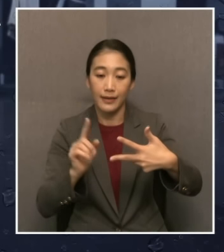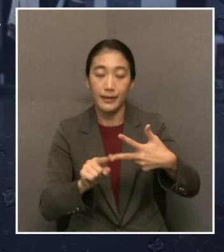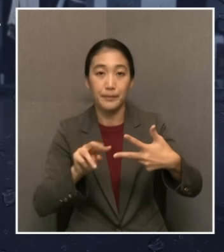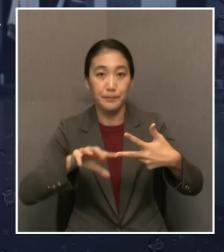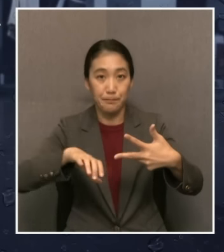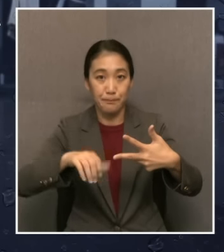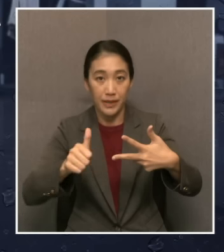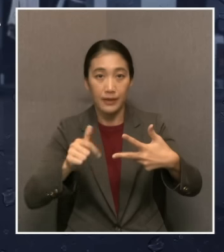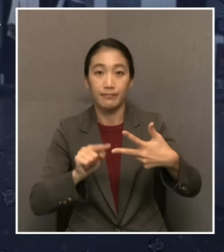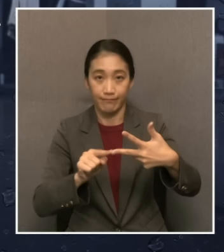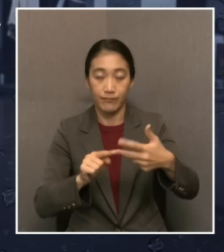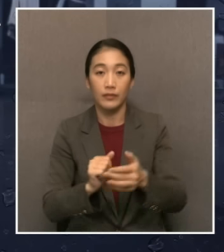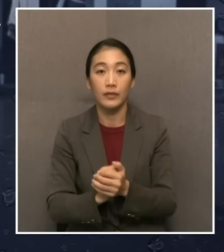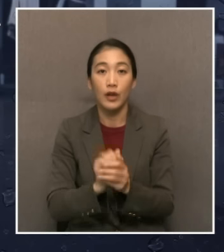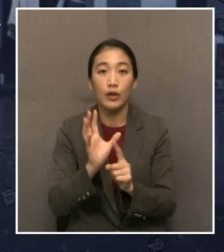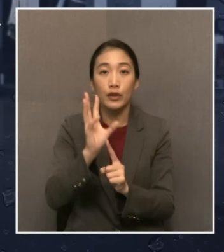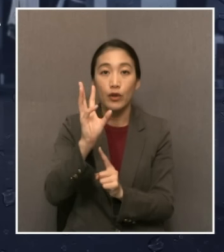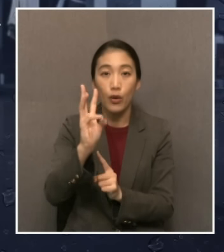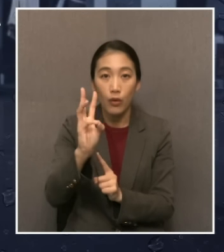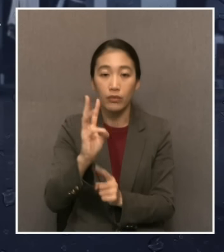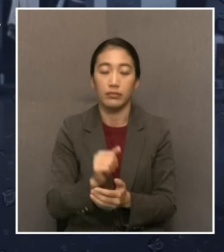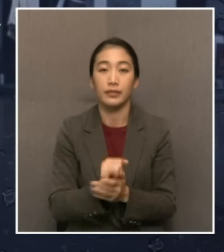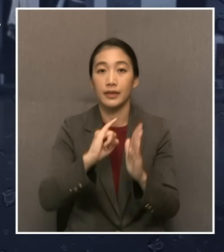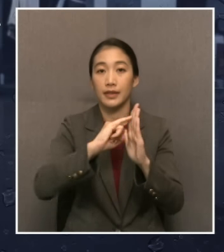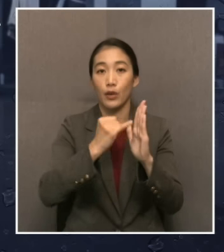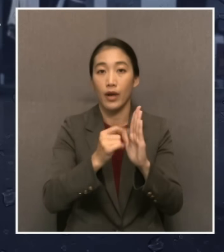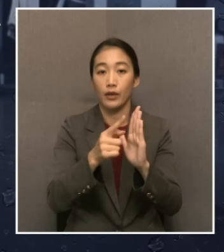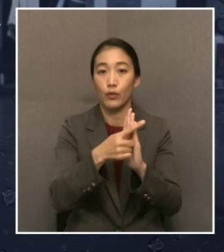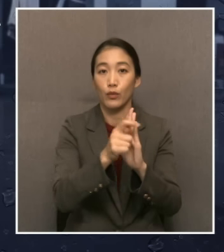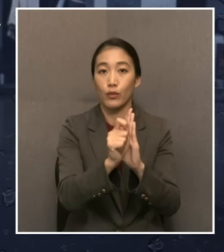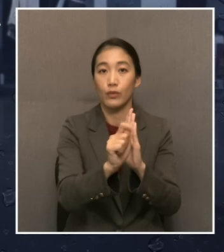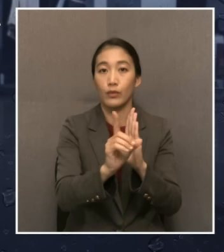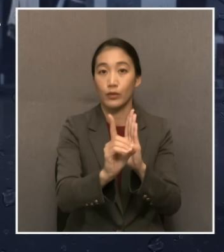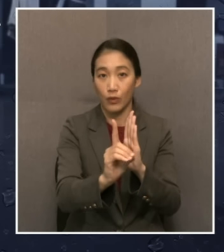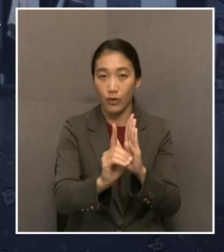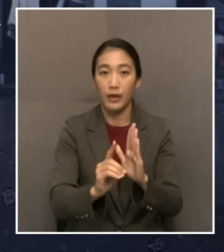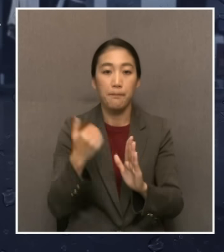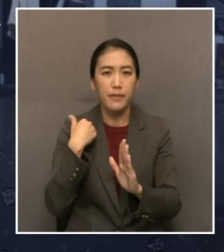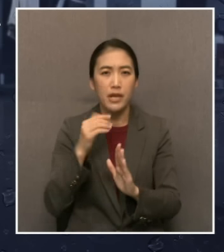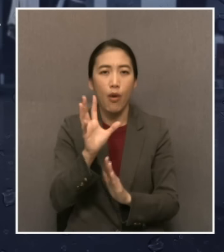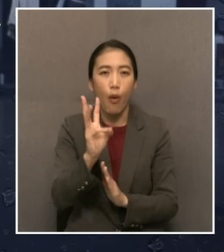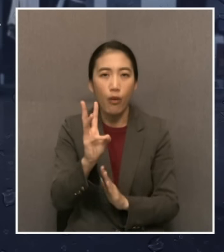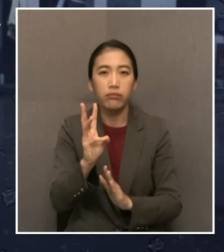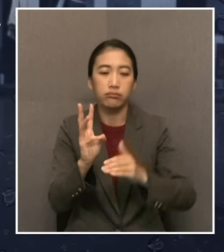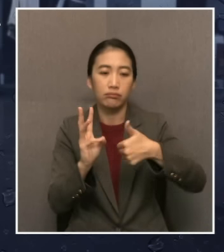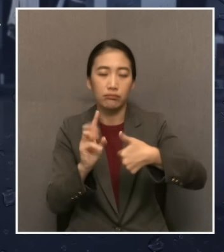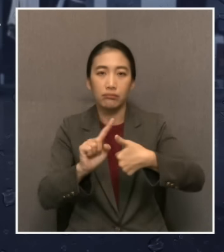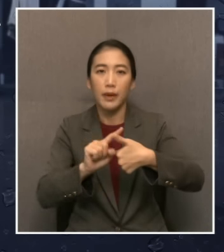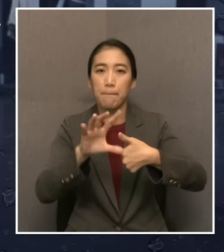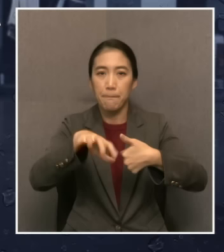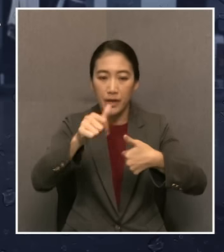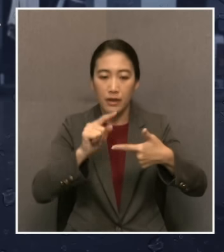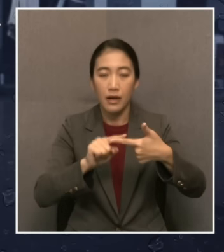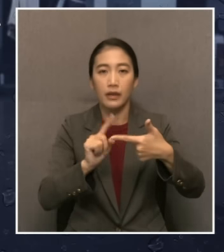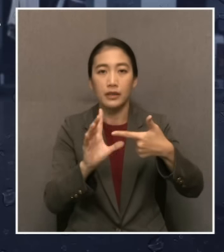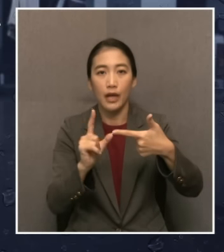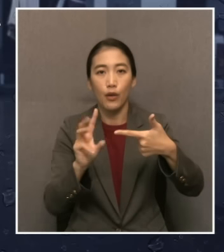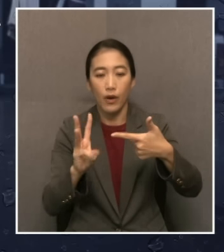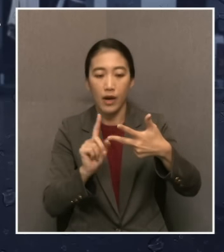6คืออุดรธานีมีน้ำท่วม 6อำเภอได้แก่อำเภอเมืองไชยวาลกู่แก้วเพ็ญ